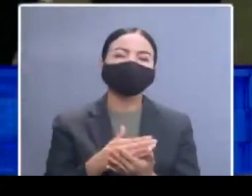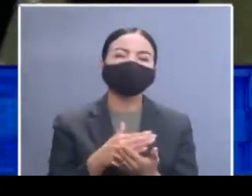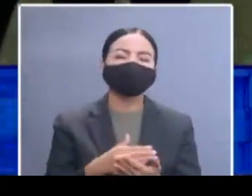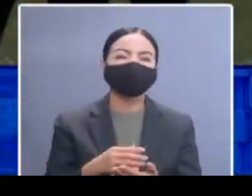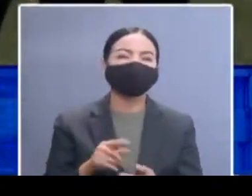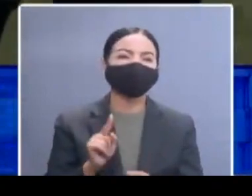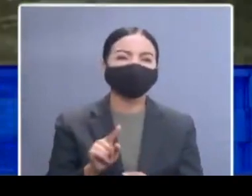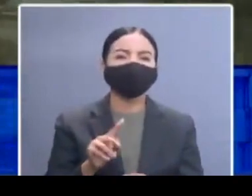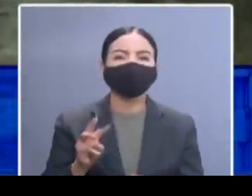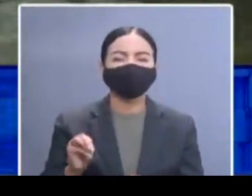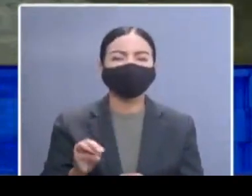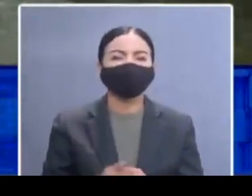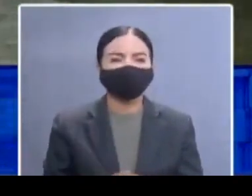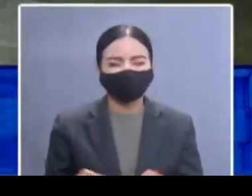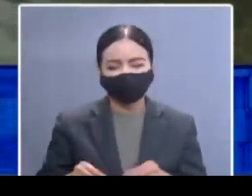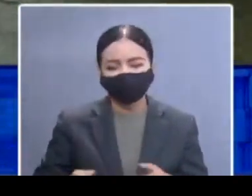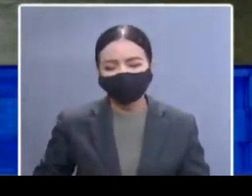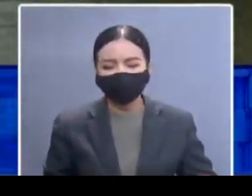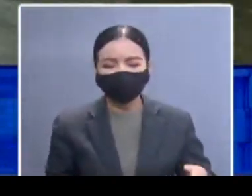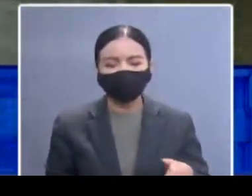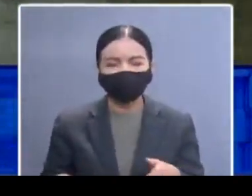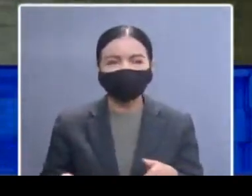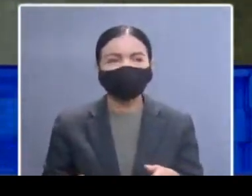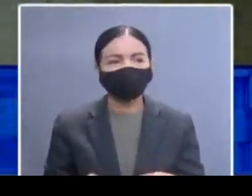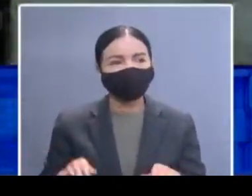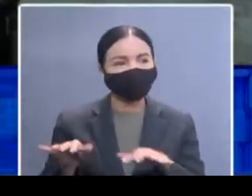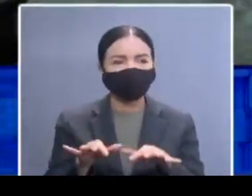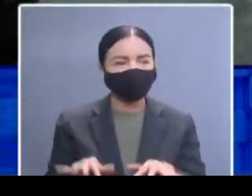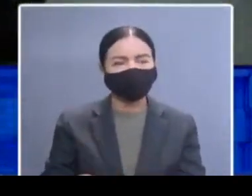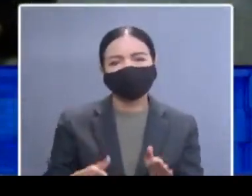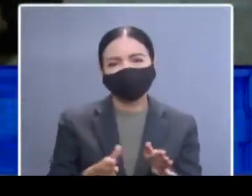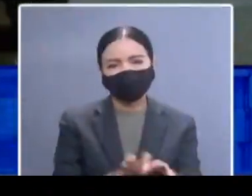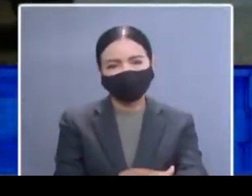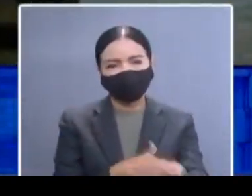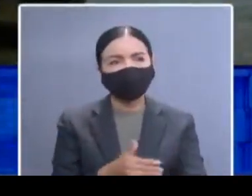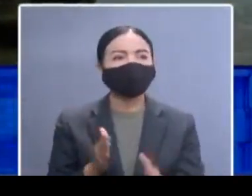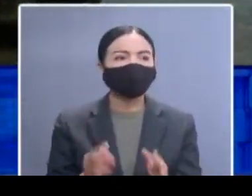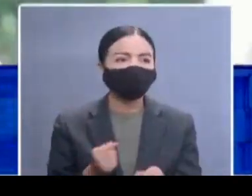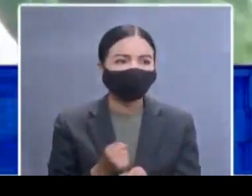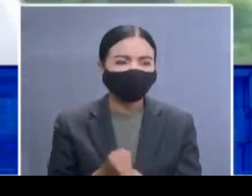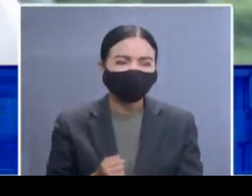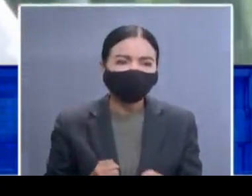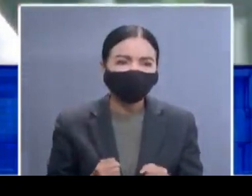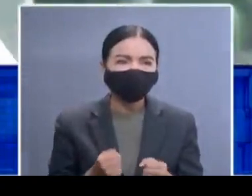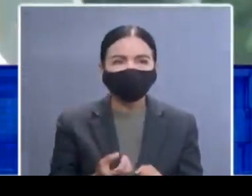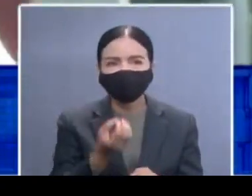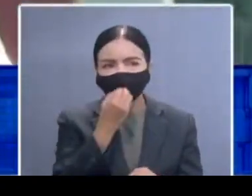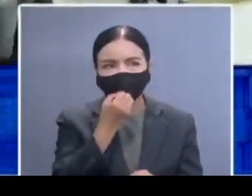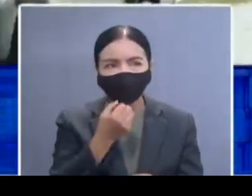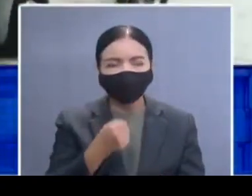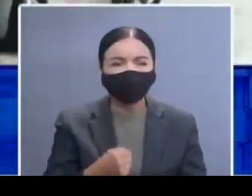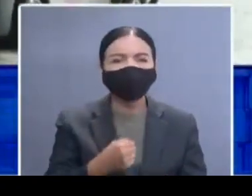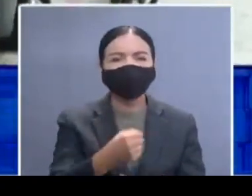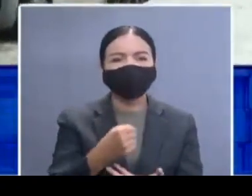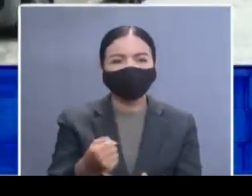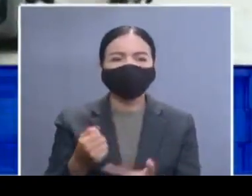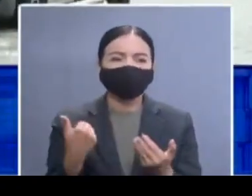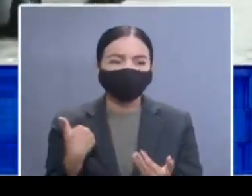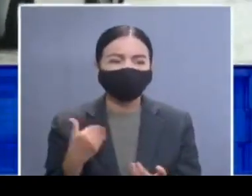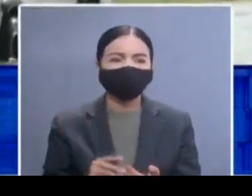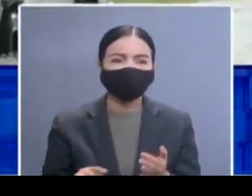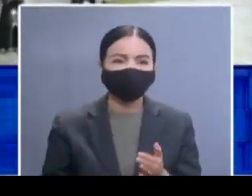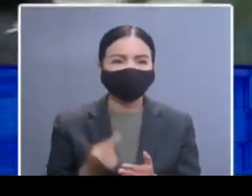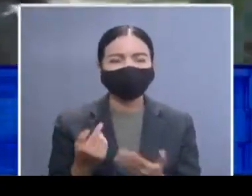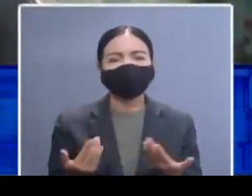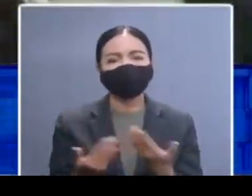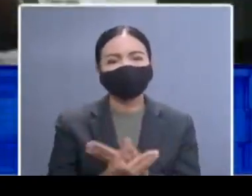อยู่ใกล้กับคลองแม่ลำพันทำให้น้ำลดลงได้ช้าเจ้าหน้าที่ยังคงพยายามนำอาหารไปแจกจ่ายซึ่งวันนี้บางส่วนก็เริ่ม